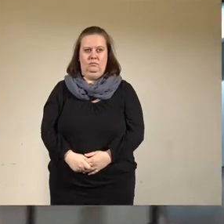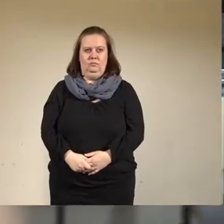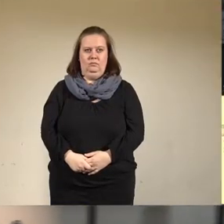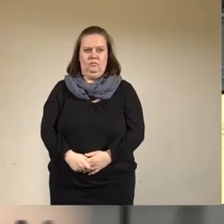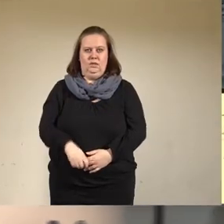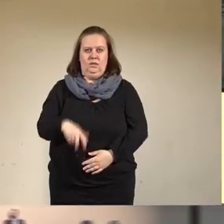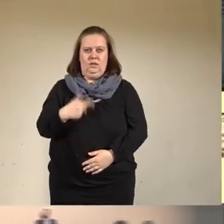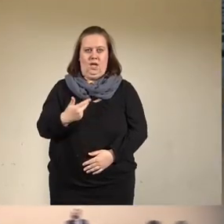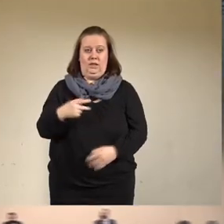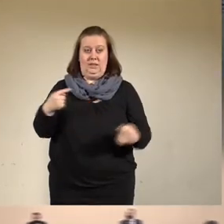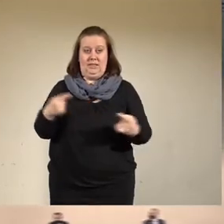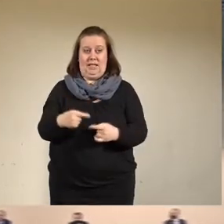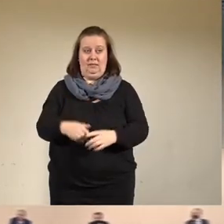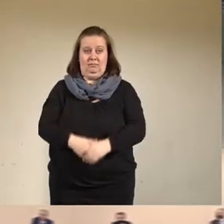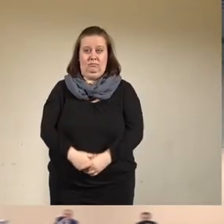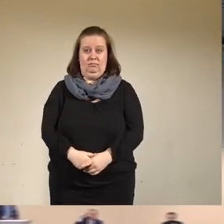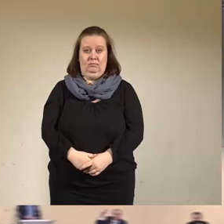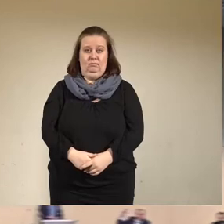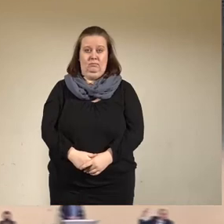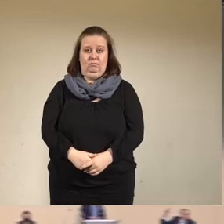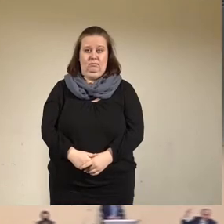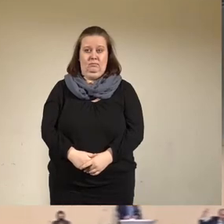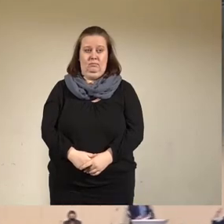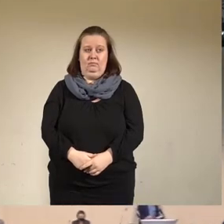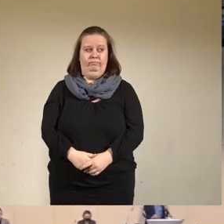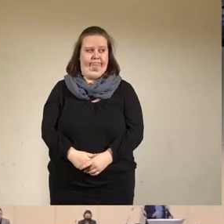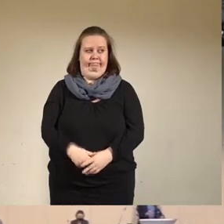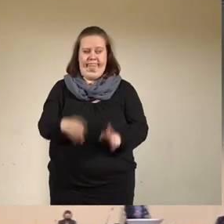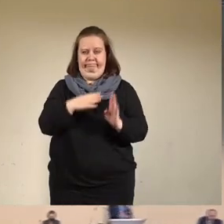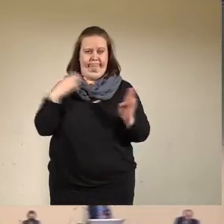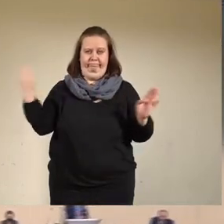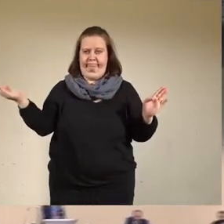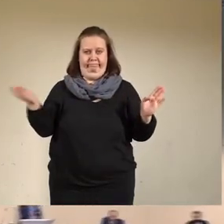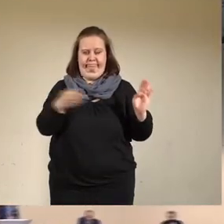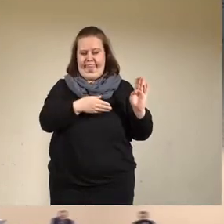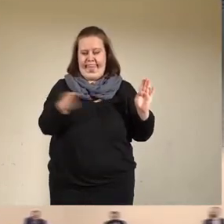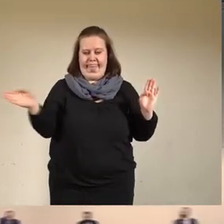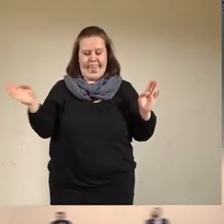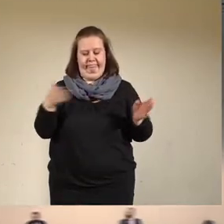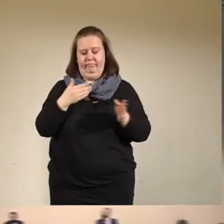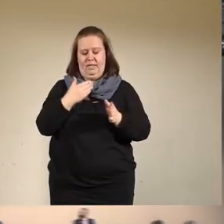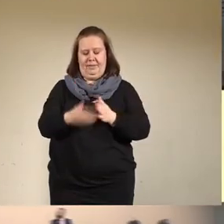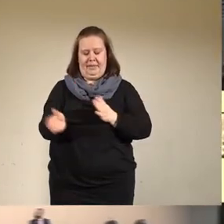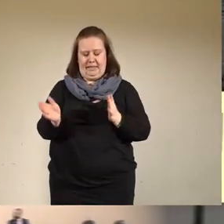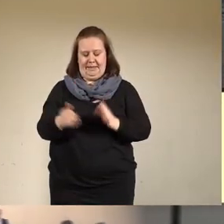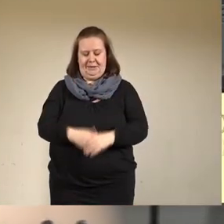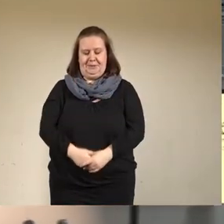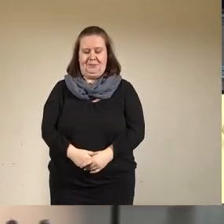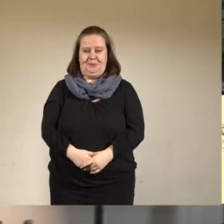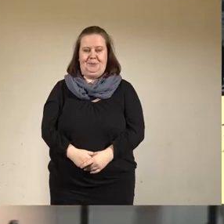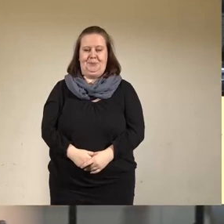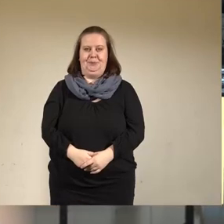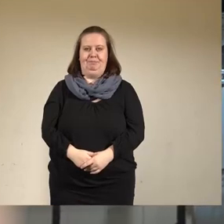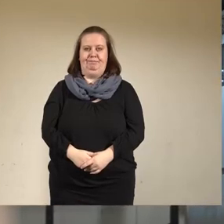Drei. Gegenstimmen. Auch hier ist das mit übergroßer Mehrheit